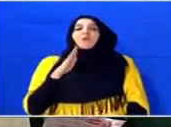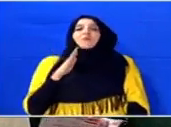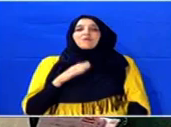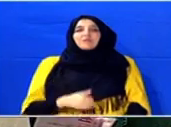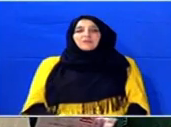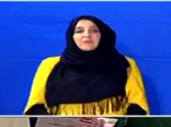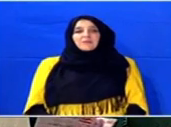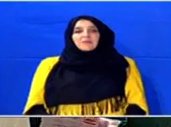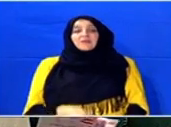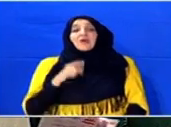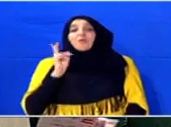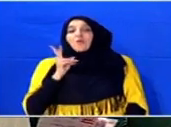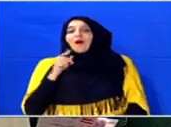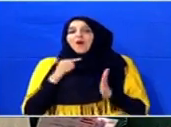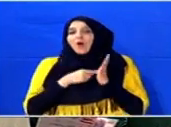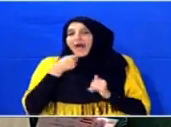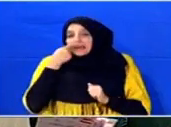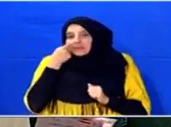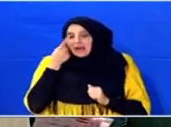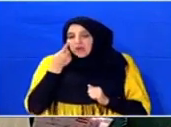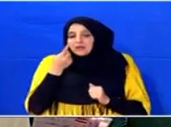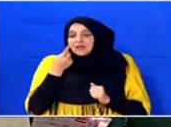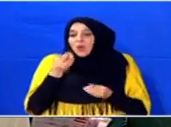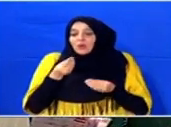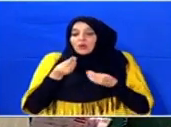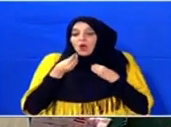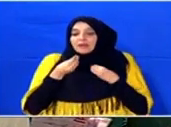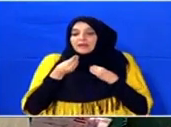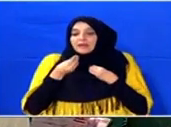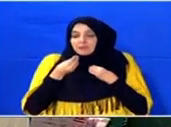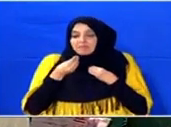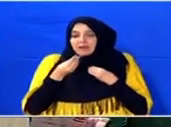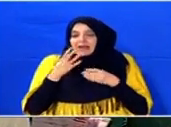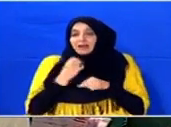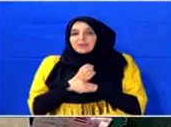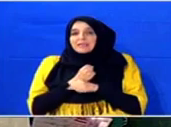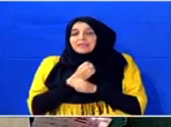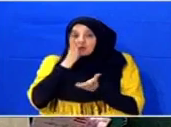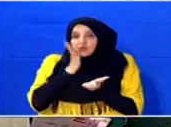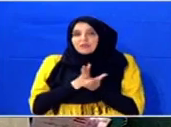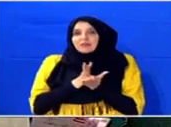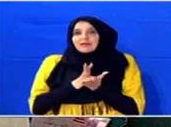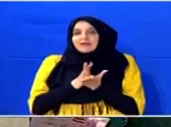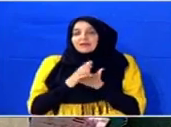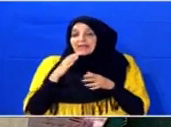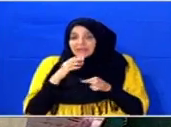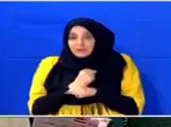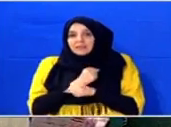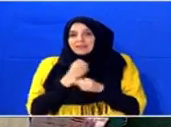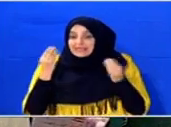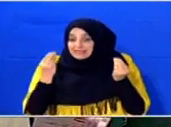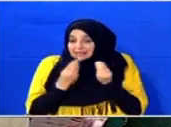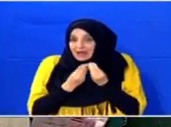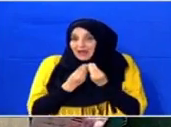لان التجربه تسهم في تحقيق الحق وفي تحقيق الاصلاح